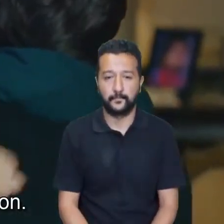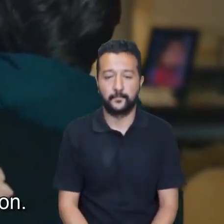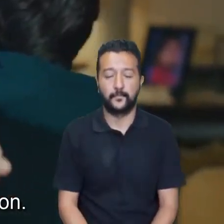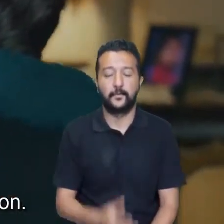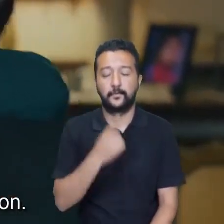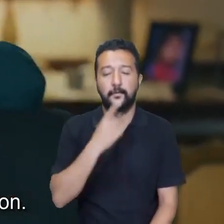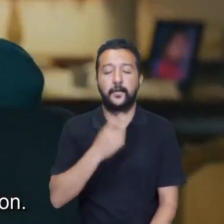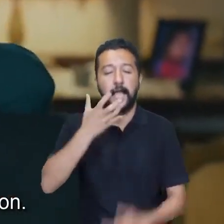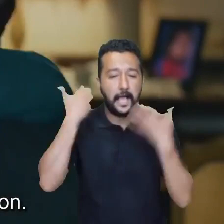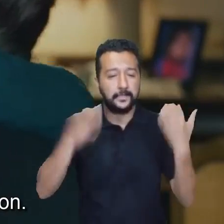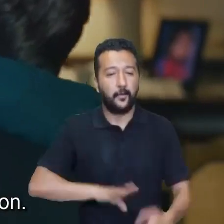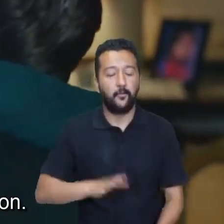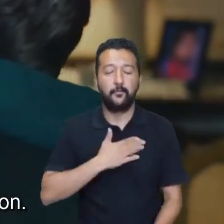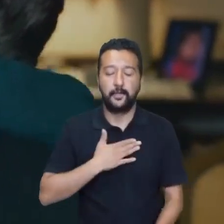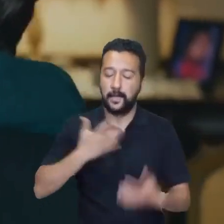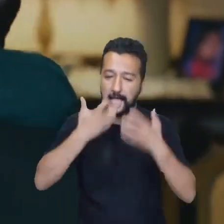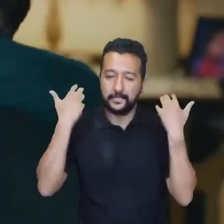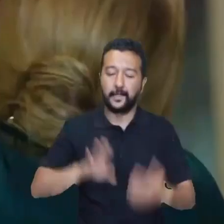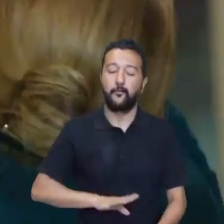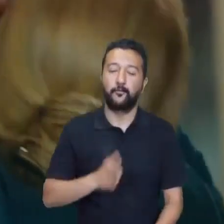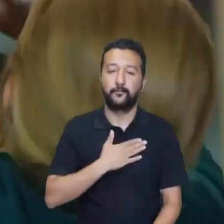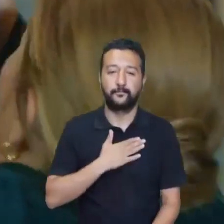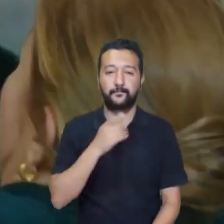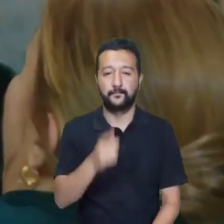Oh, aslan oğlum benim, aslan oğlum.